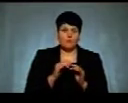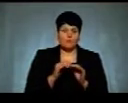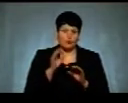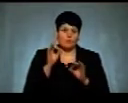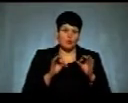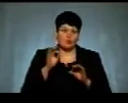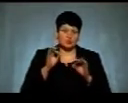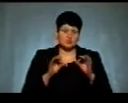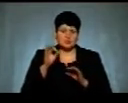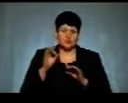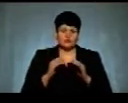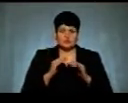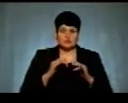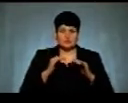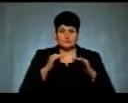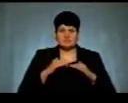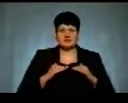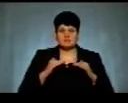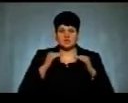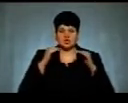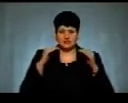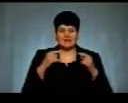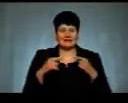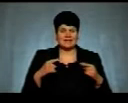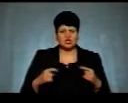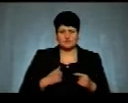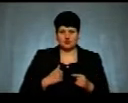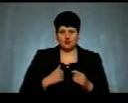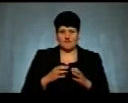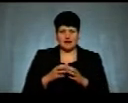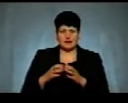Пропорційно вона зросла для інших категорій військовослужбовців